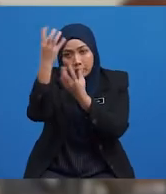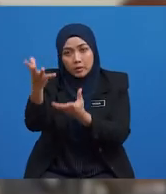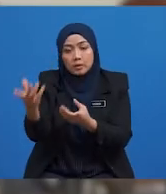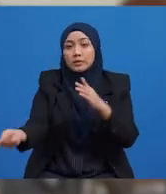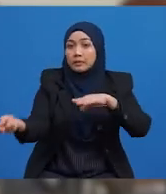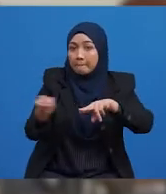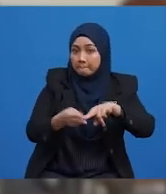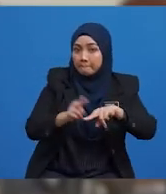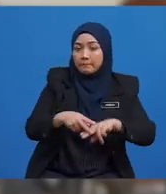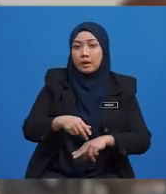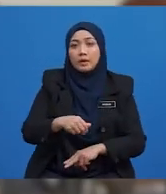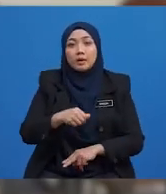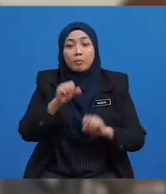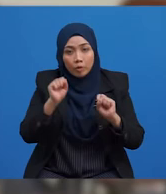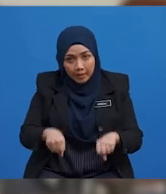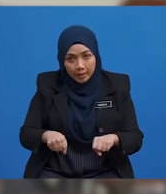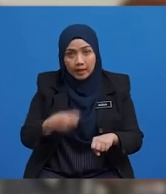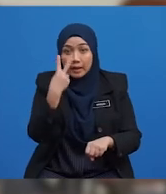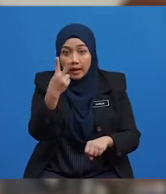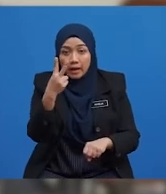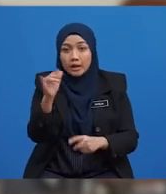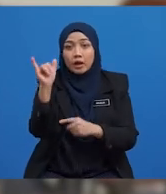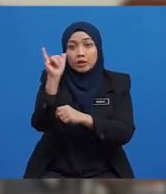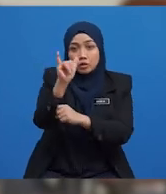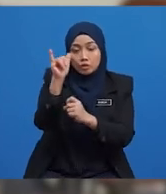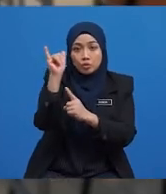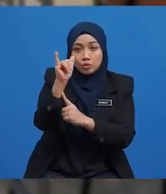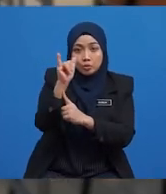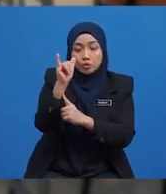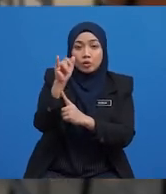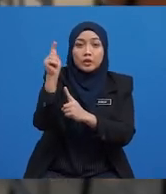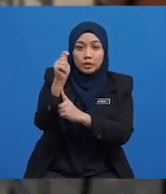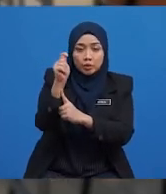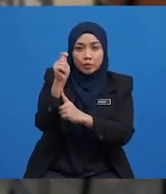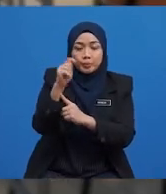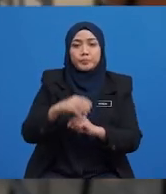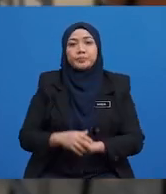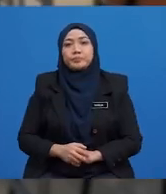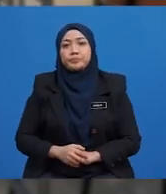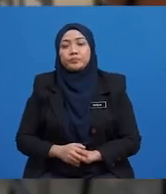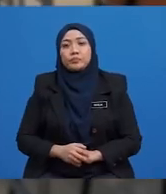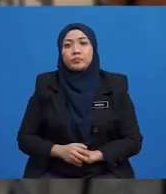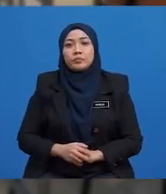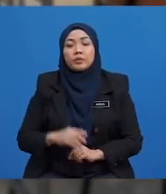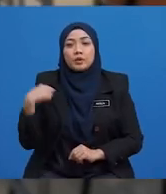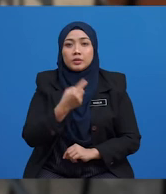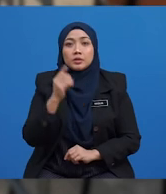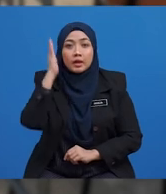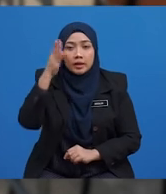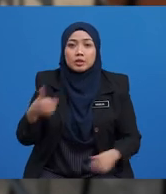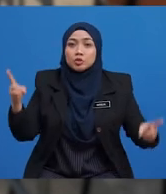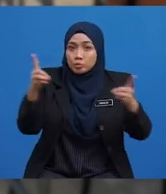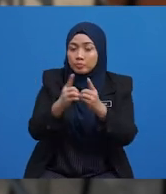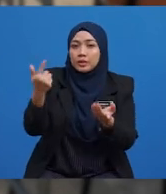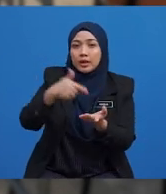sila layari laman YouTube cikgu yang dipaparkan ini. Kita akan bertemu kembali dengan tajuk